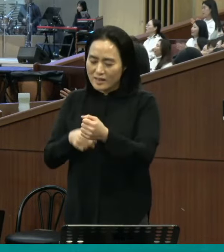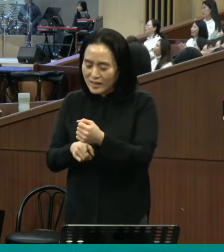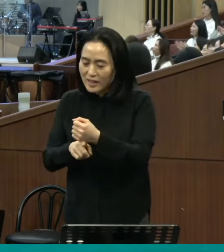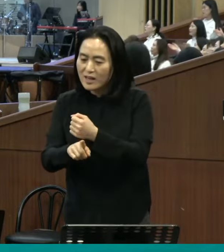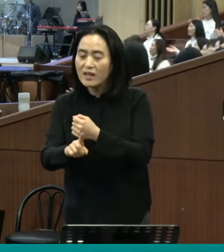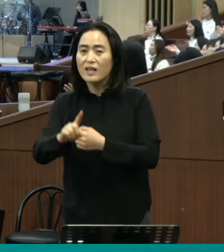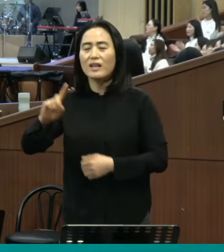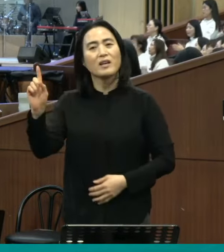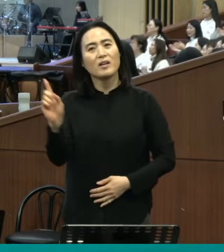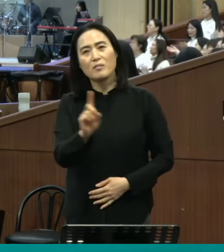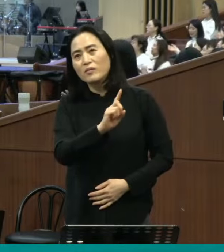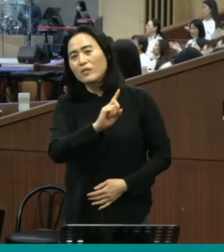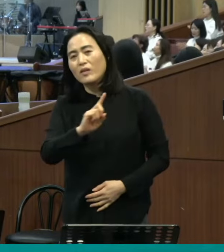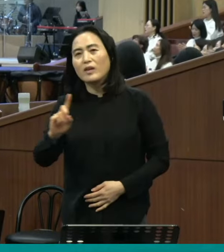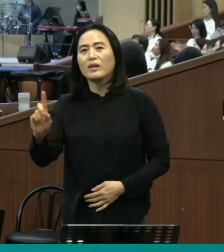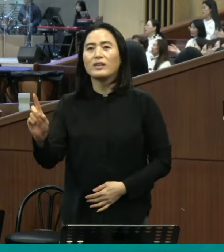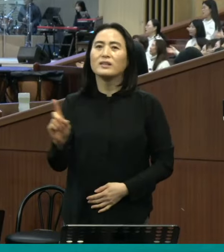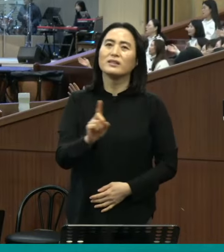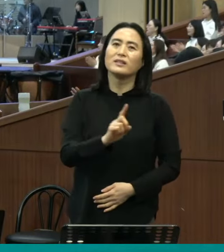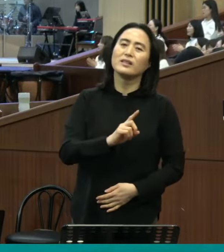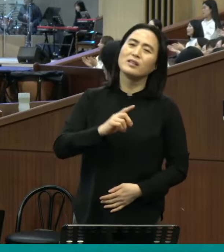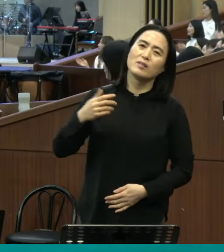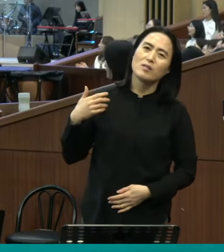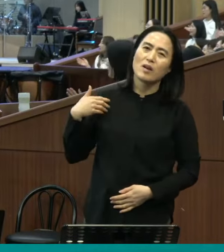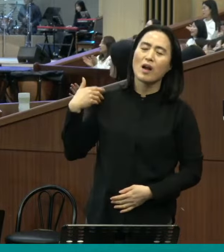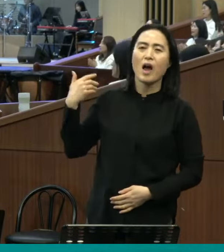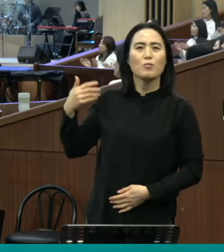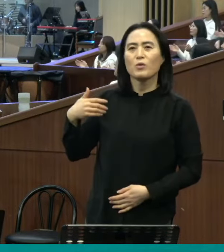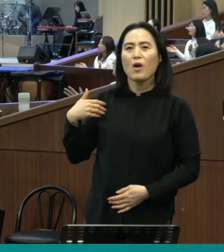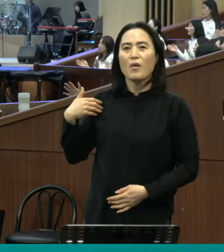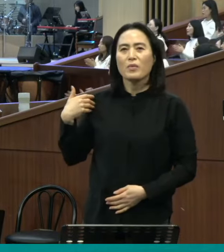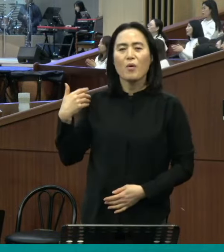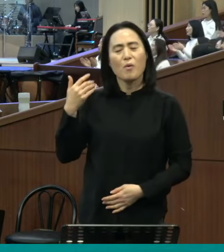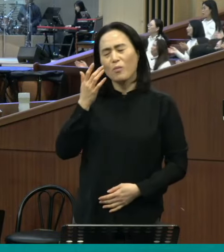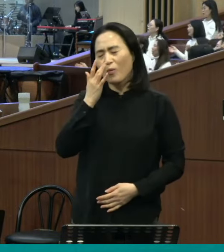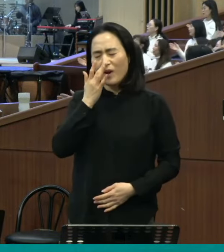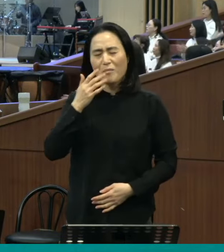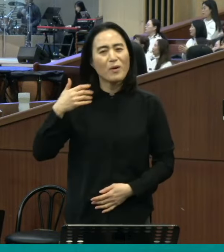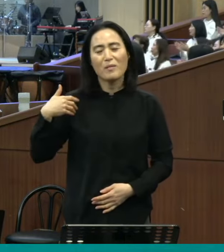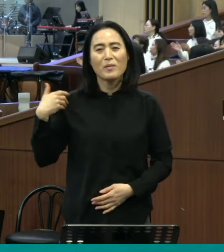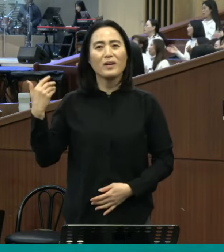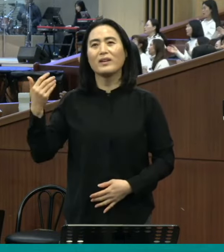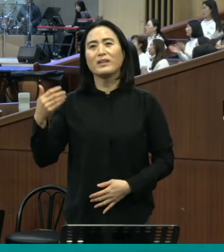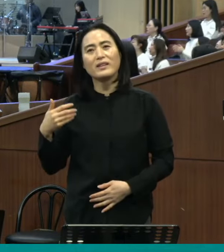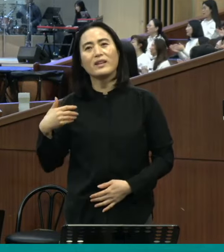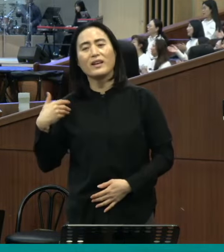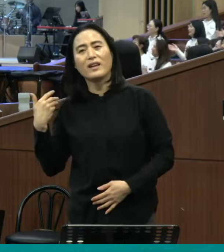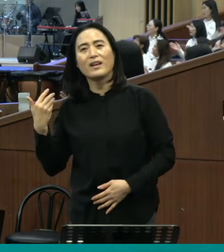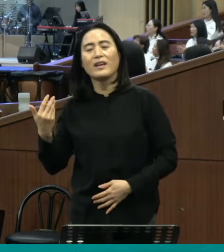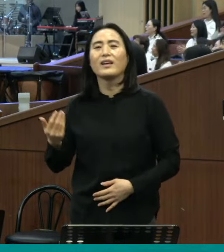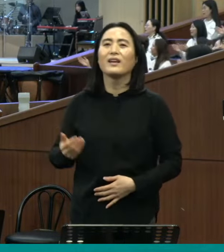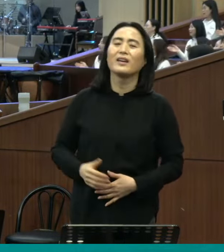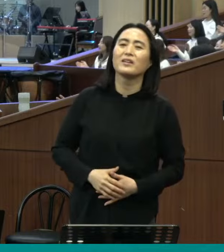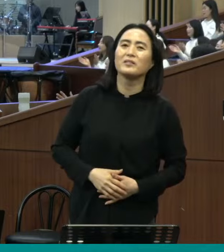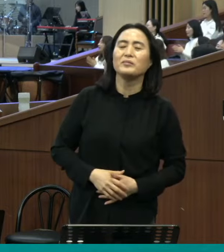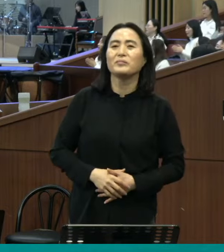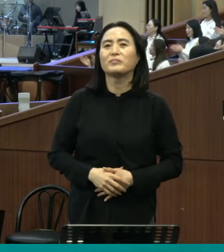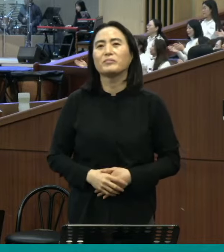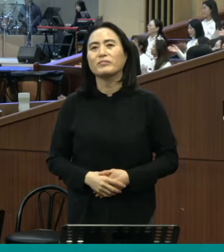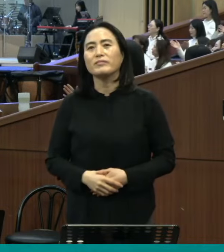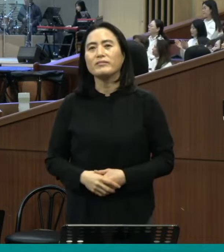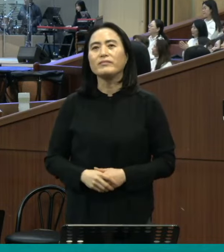어느 것이 진리인지 아무것도 알 수 없었네. 주님 없이